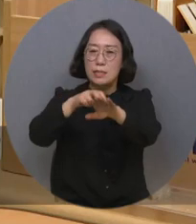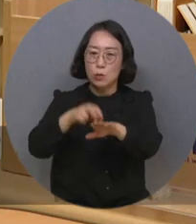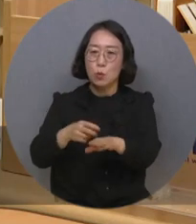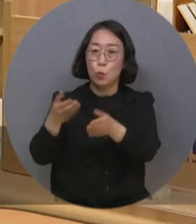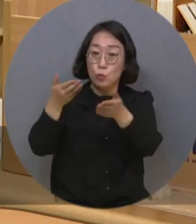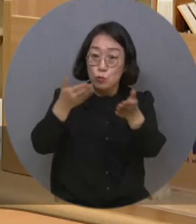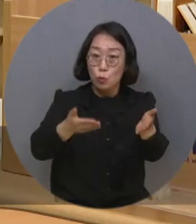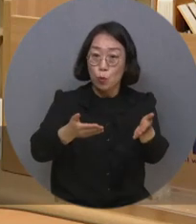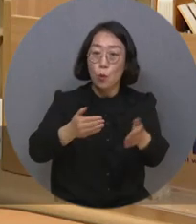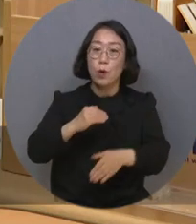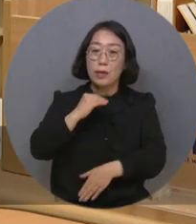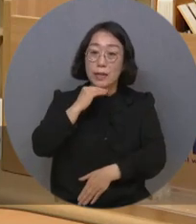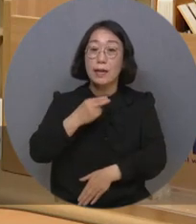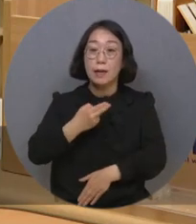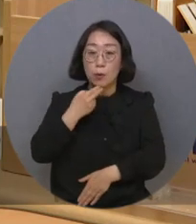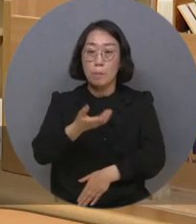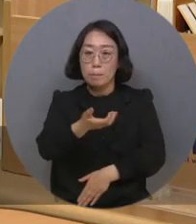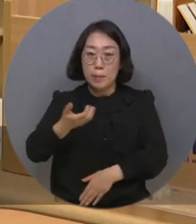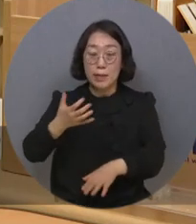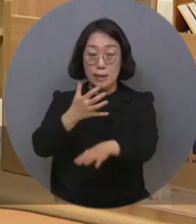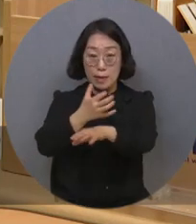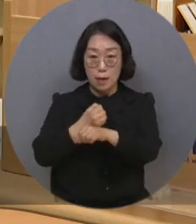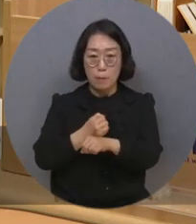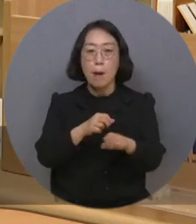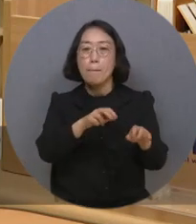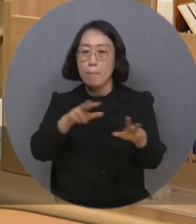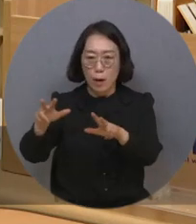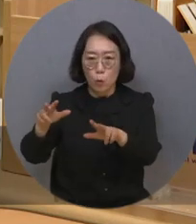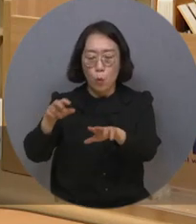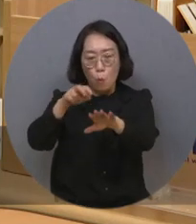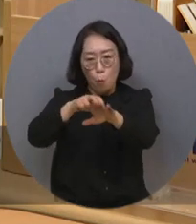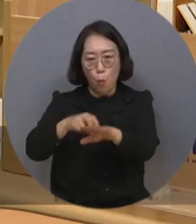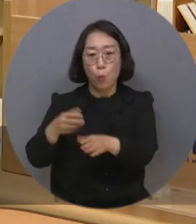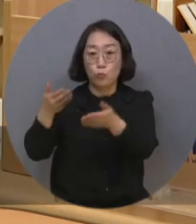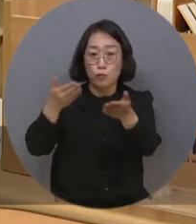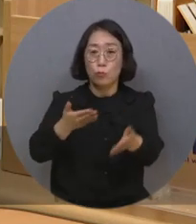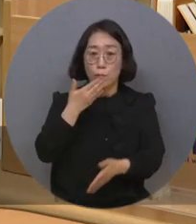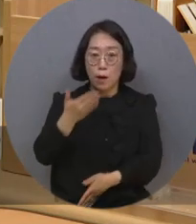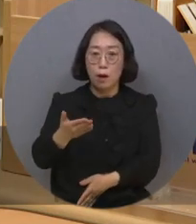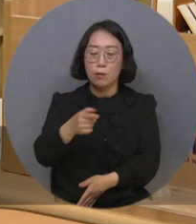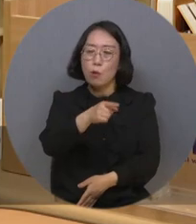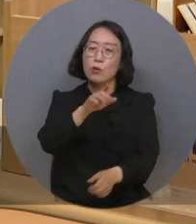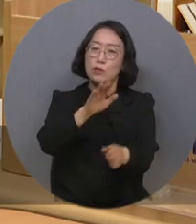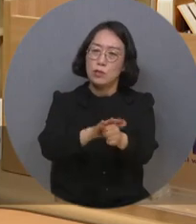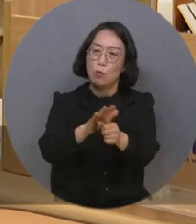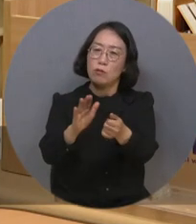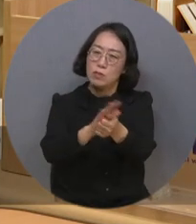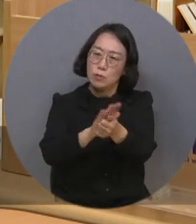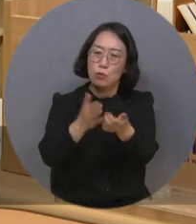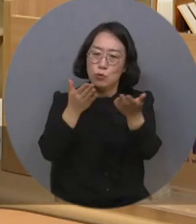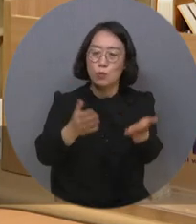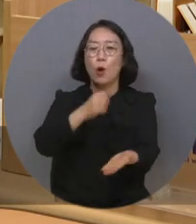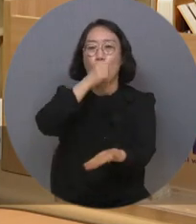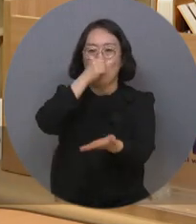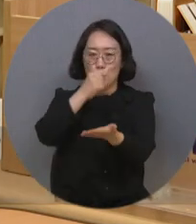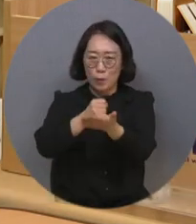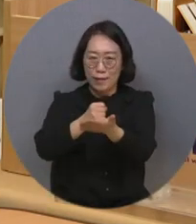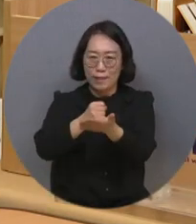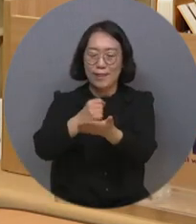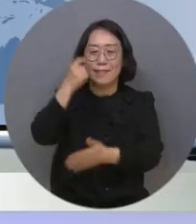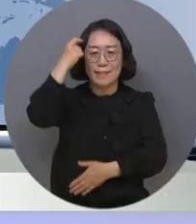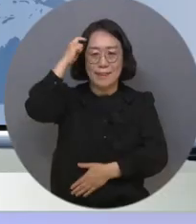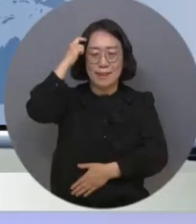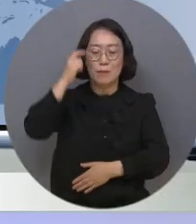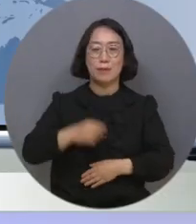대기 없이 미리 예약을 하면 바로 가서 좀 볼 수 있게 하거나 이런 좀 의료 지원 서비스가 있었으면 좋겠다라고 생각이